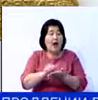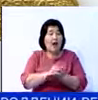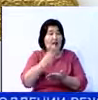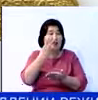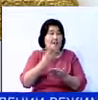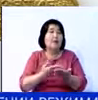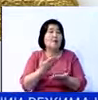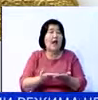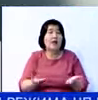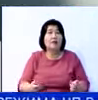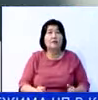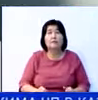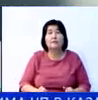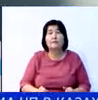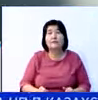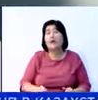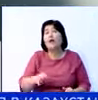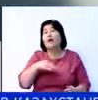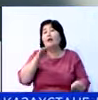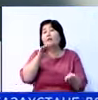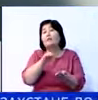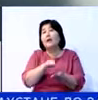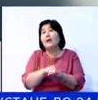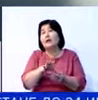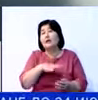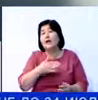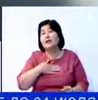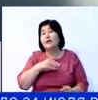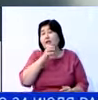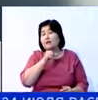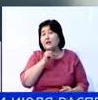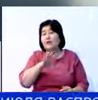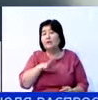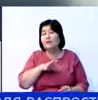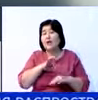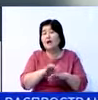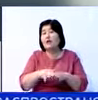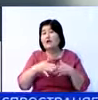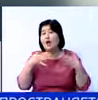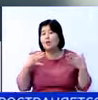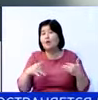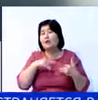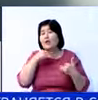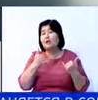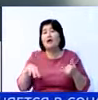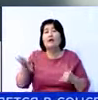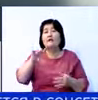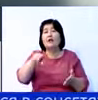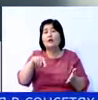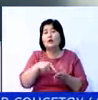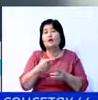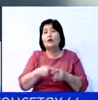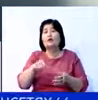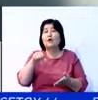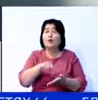при похоронах вашу деда ул организовано большое 6 через весь город которому